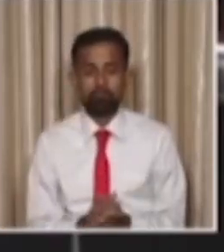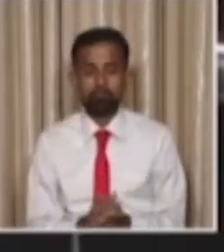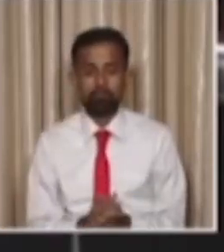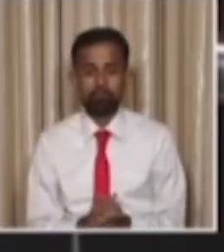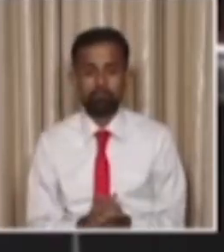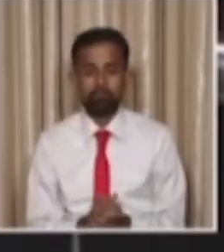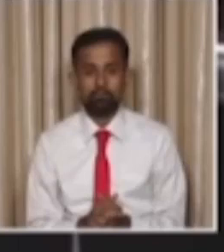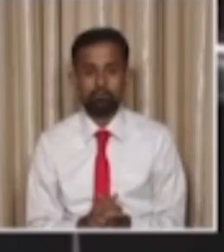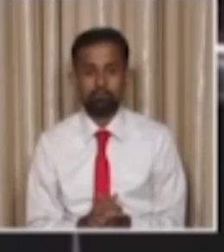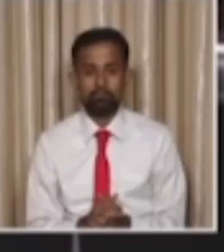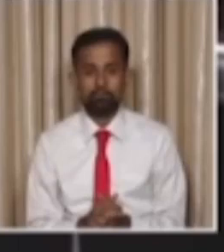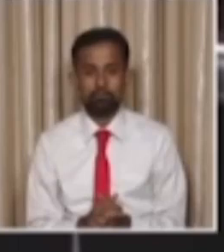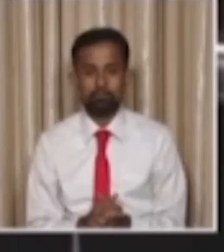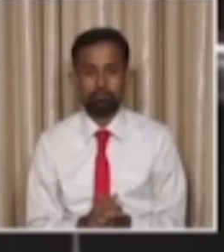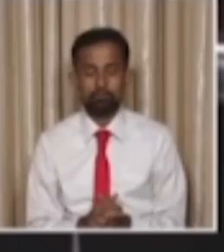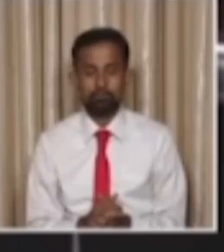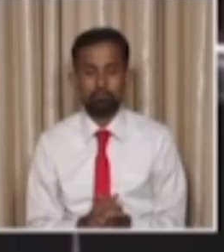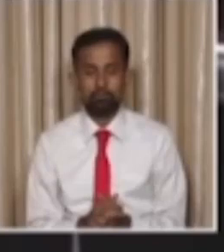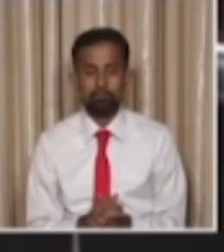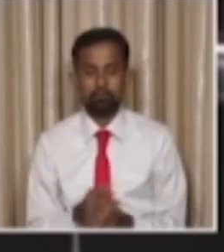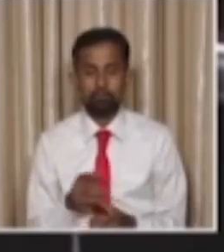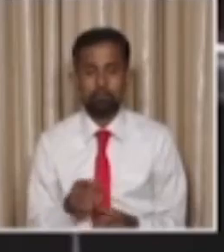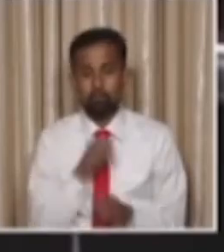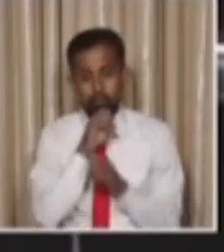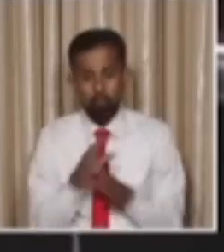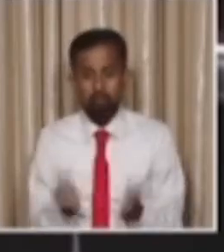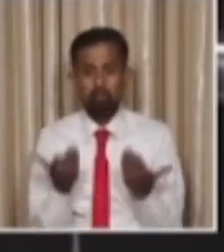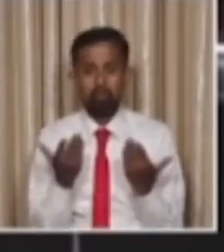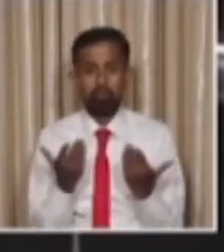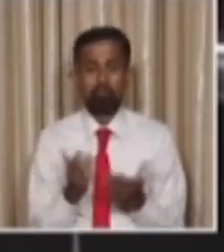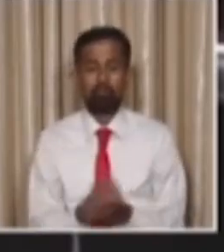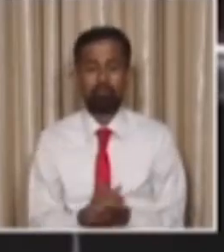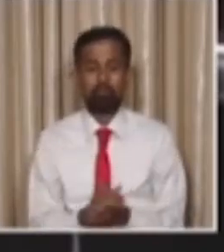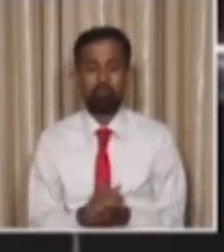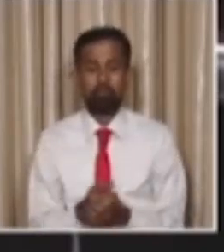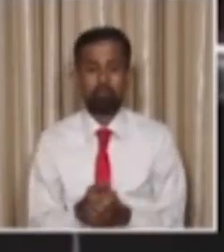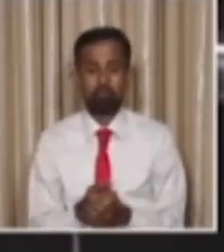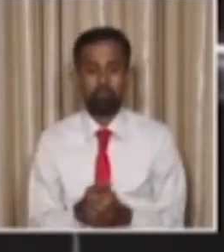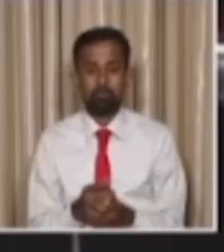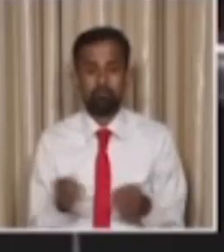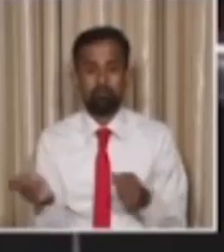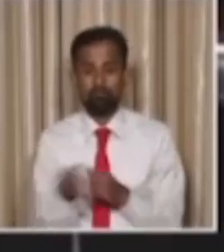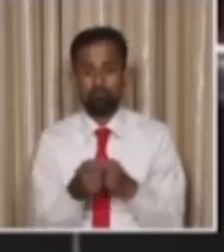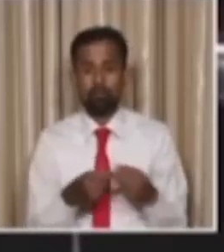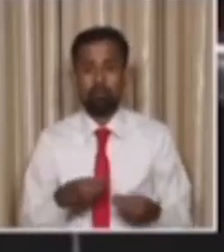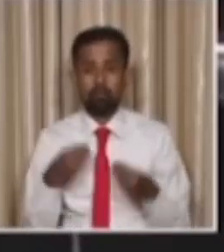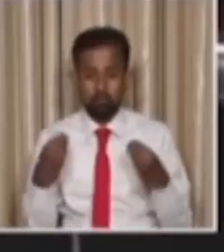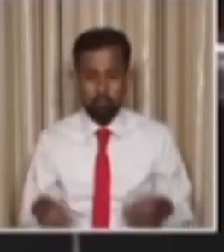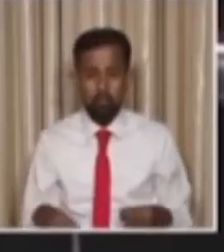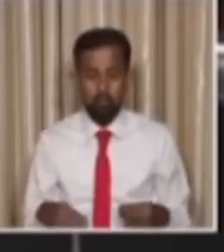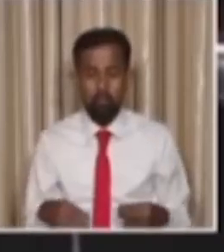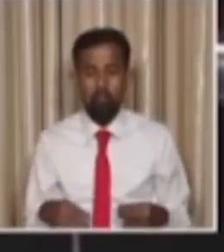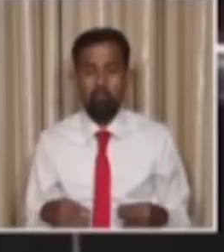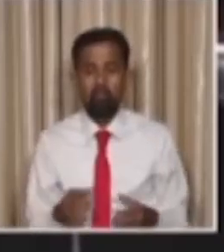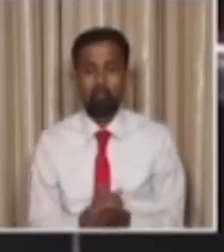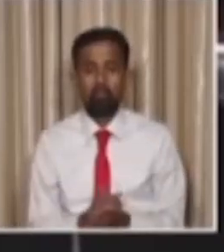මේ විචක්ක වෙන බාධා කරන්න එපා ගරු මන්ත්‍රීතුමල්ලා විනීතව හැසිරෙන්න ඊයේ දැක්කනේ කට්ටිය හැසිරෙච්ච විදිය වගාවන්ට සිද්ධ වුණා. එතකොට